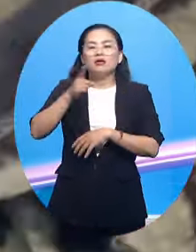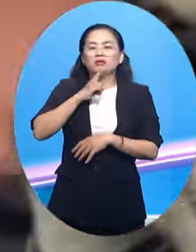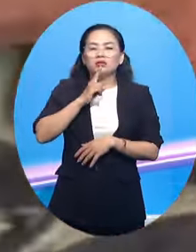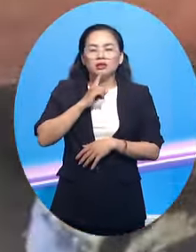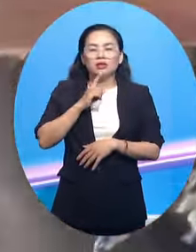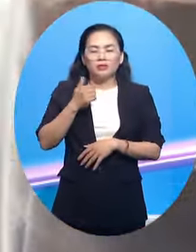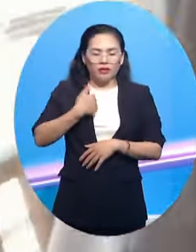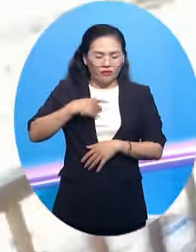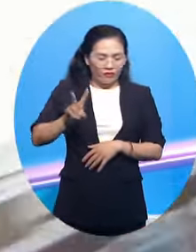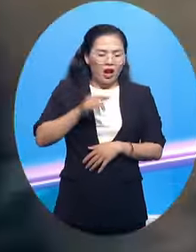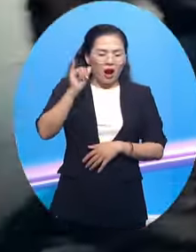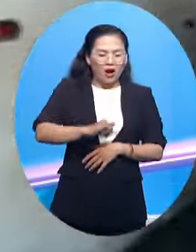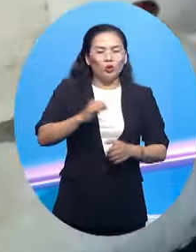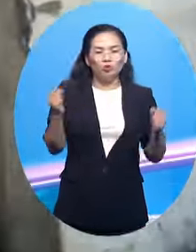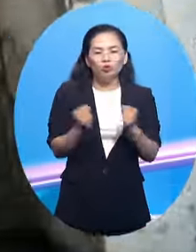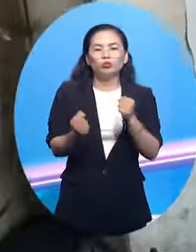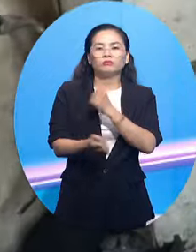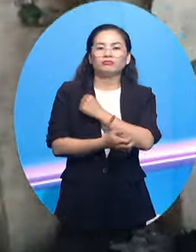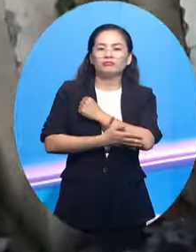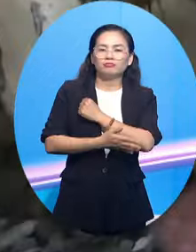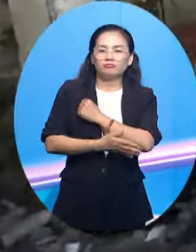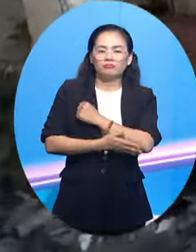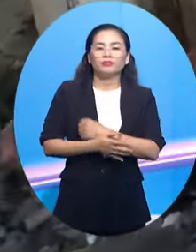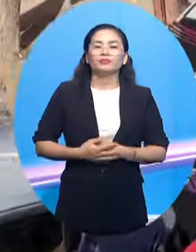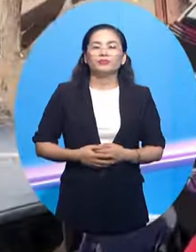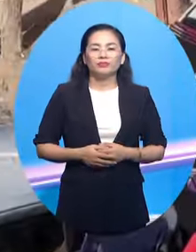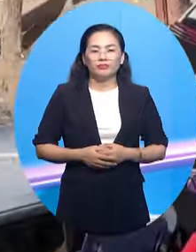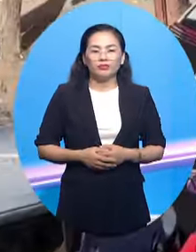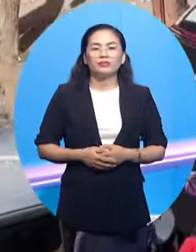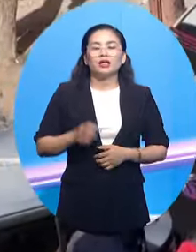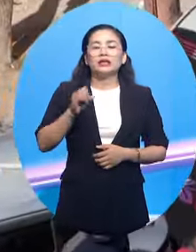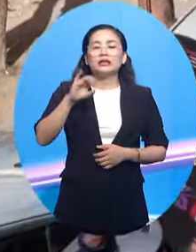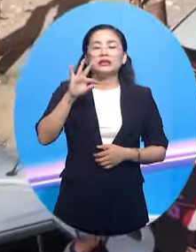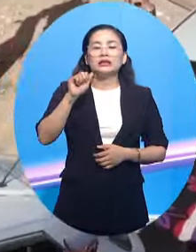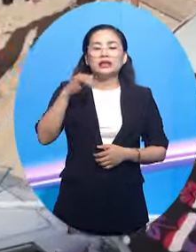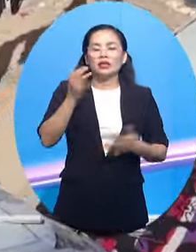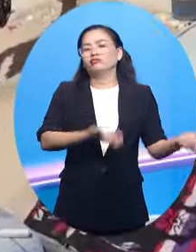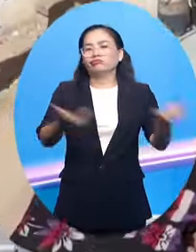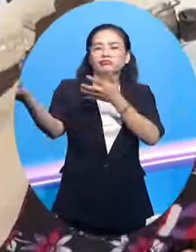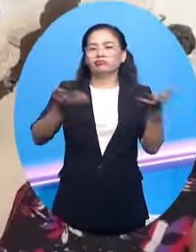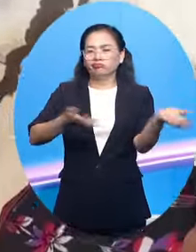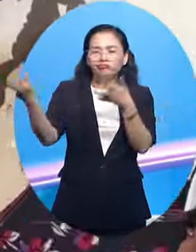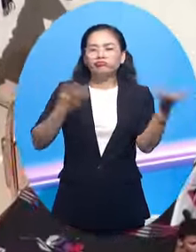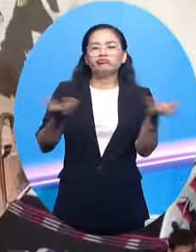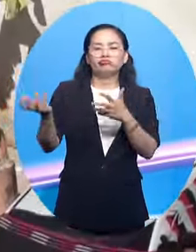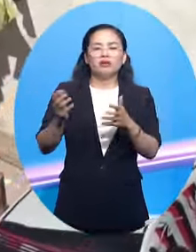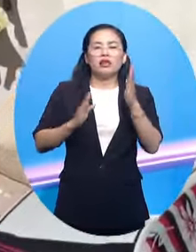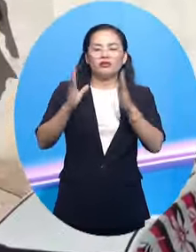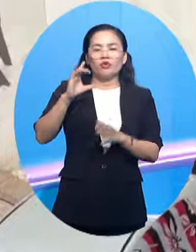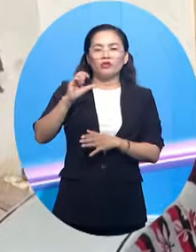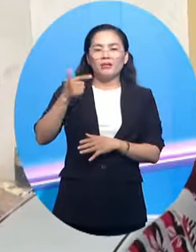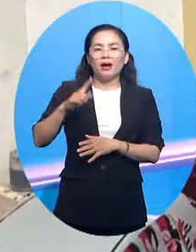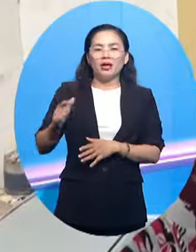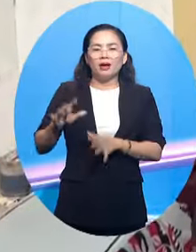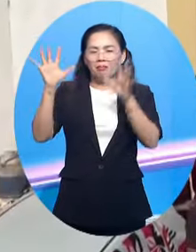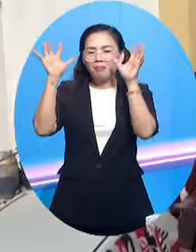bỏ mặt các bệnh nhân cùng ngày quốn độ Israel cho biết đến nay họ đã sơ tán lượng lớn người dân tại các khu vực quanh thành phố jabala và